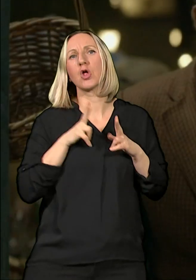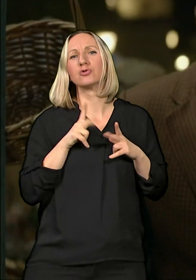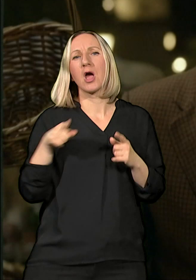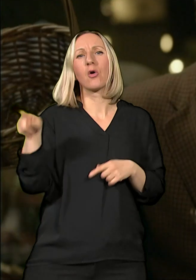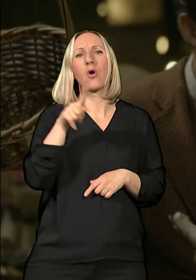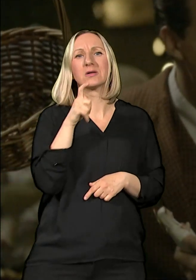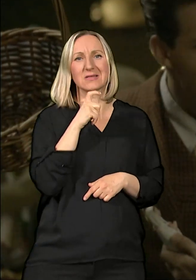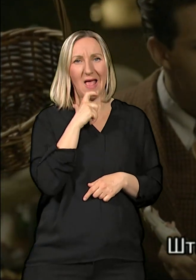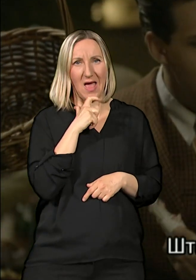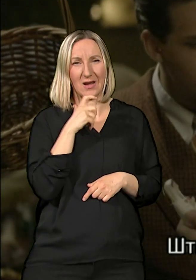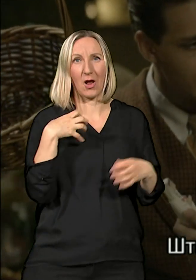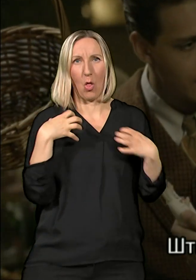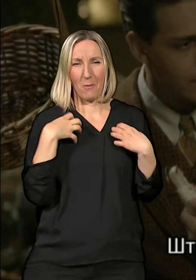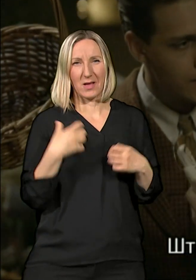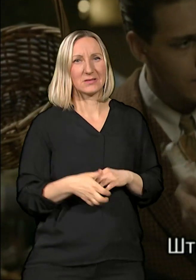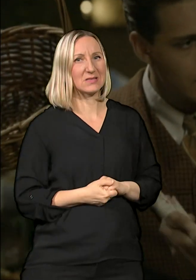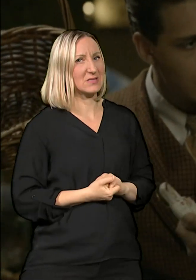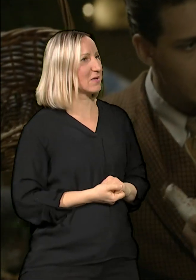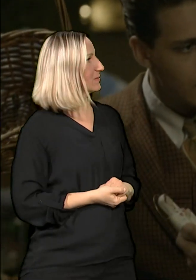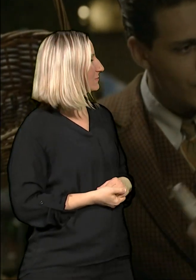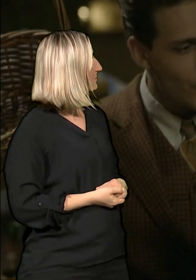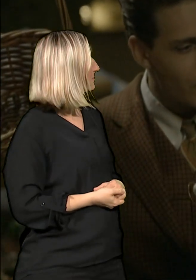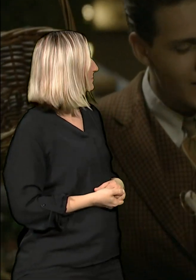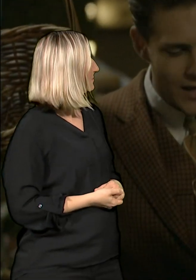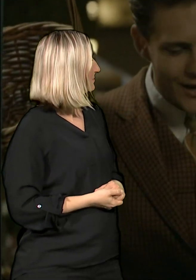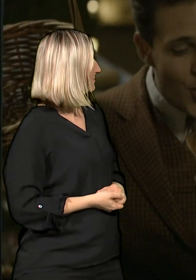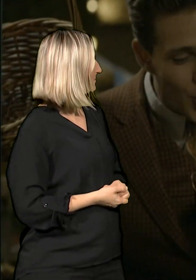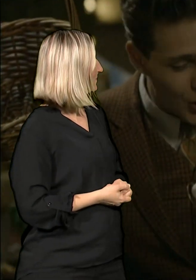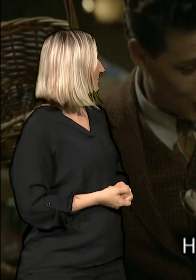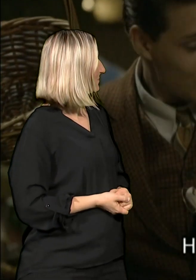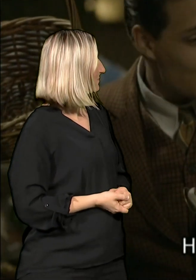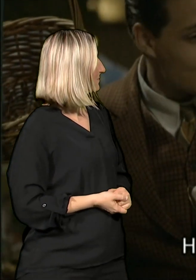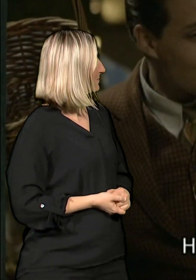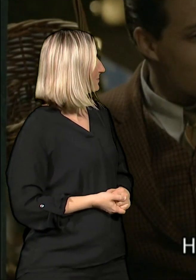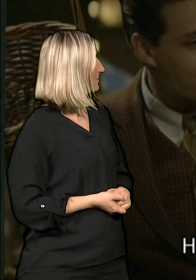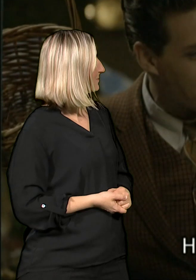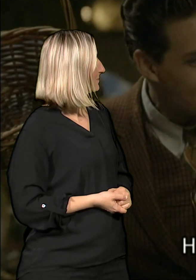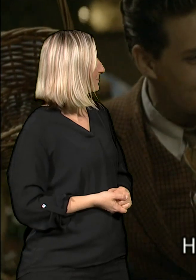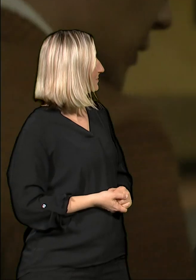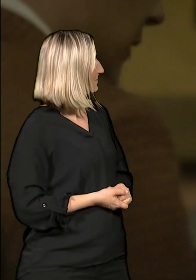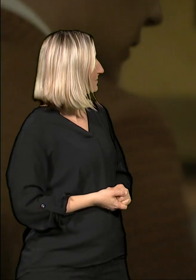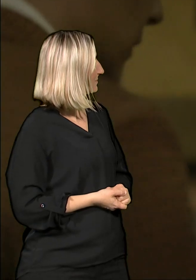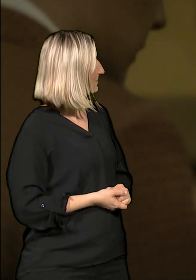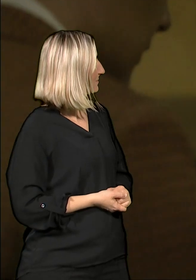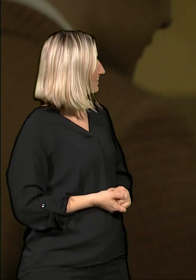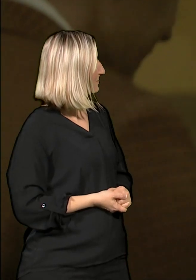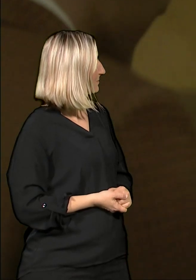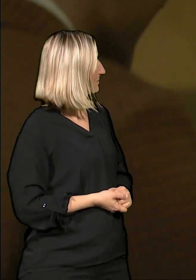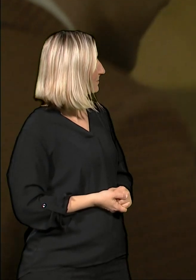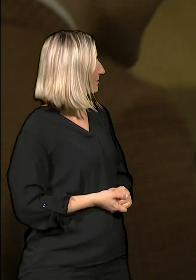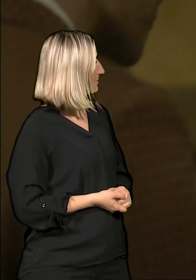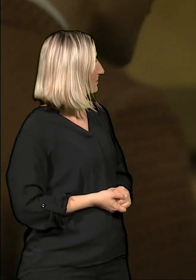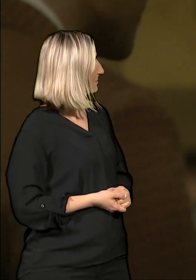No, marinero, no. Tengo esta para los marineros, te va a proteger toda la vida, te va a cuidar. No, yo soy futbolista. ¿Futbolista?